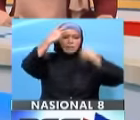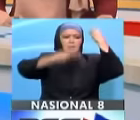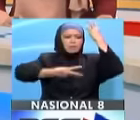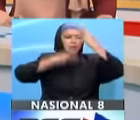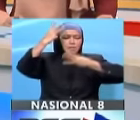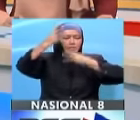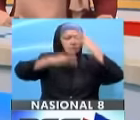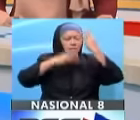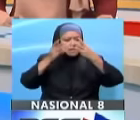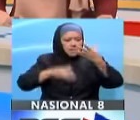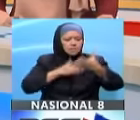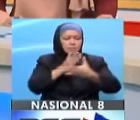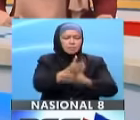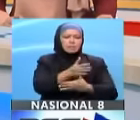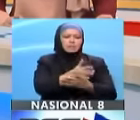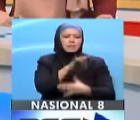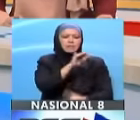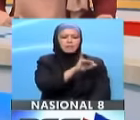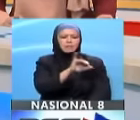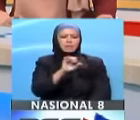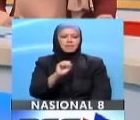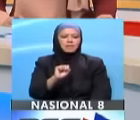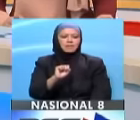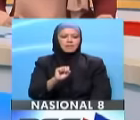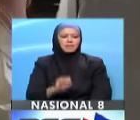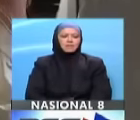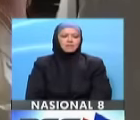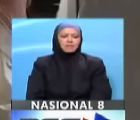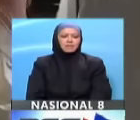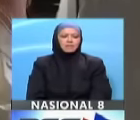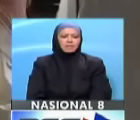ancaman gerakan Islamic State IS.